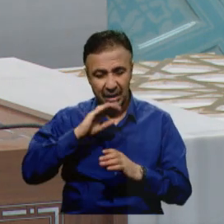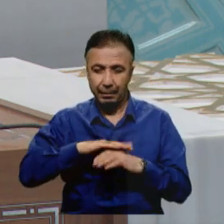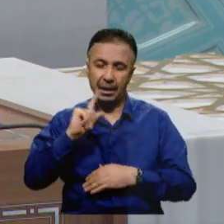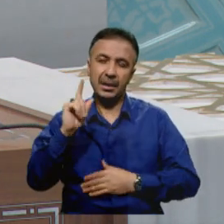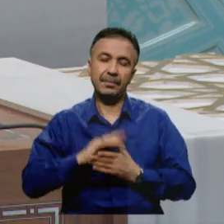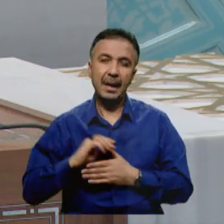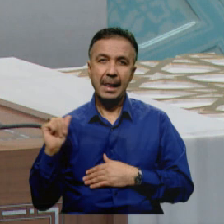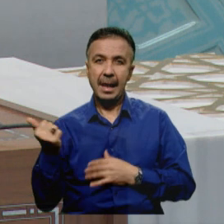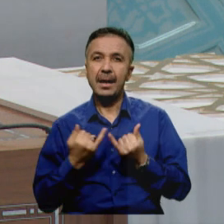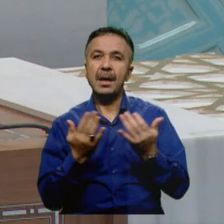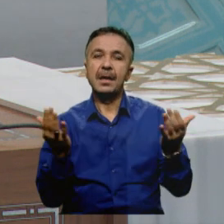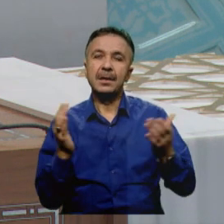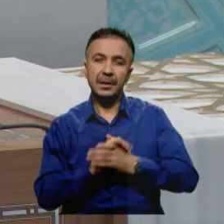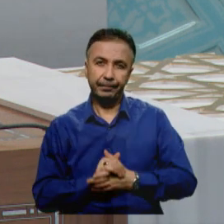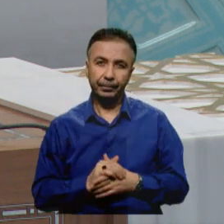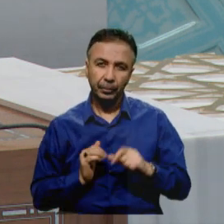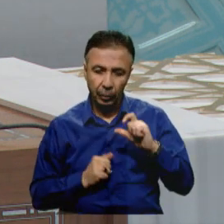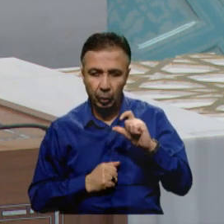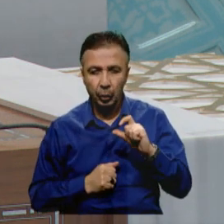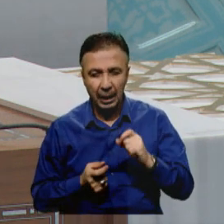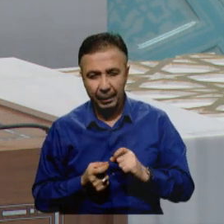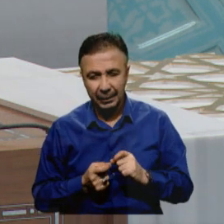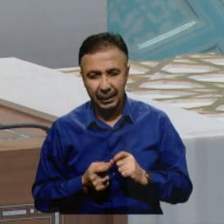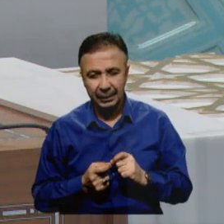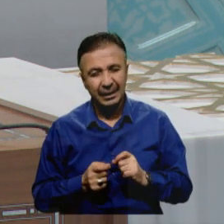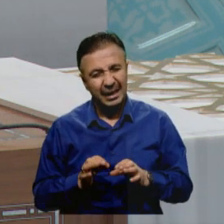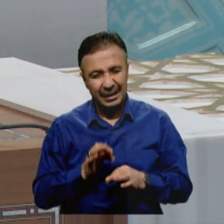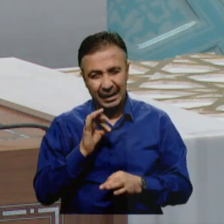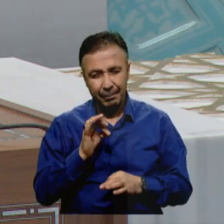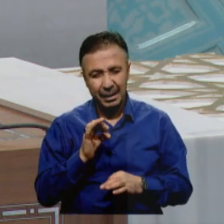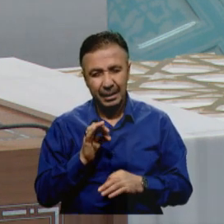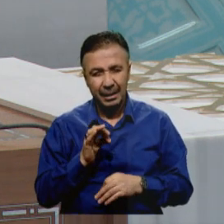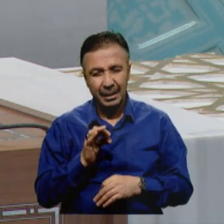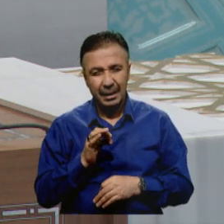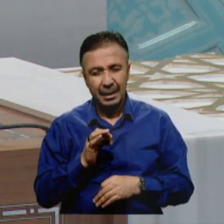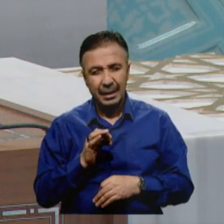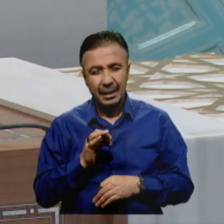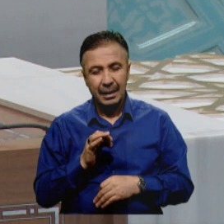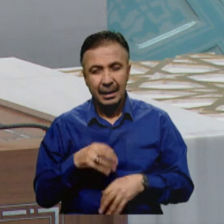kardeşlerim, Cüneydi Bağdadi diye bir İslam alimi de ihlas